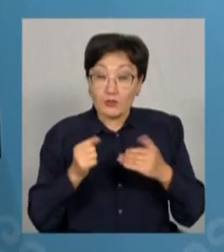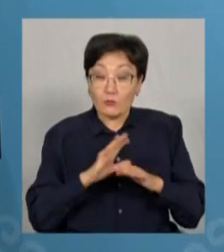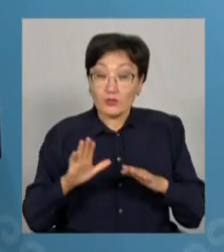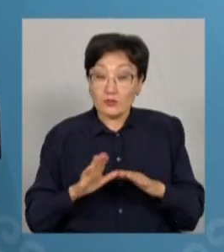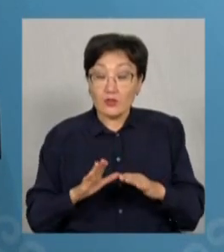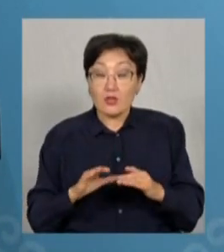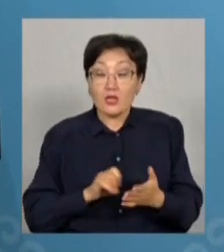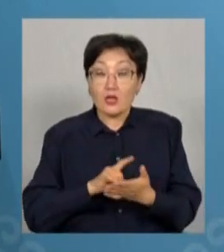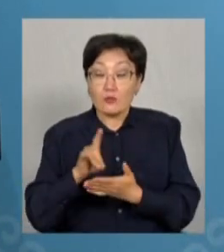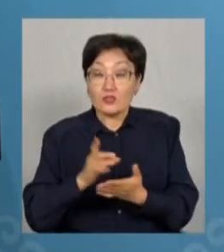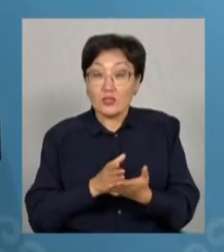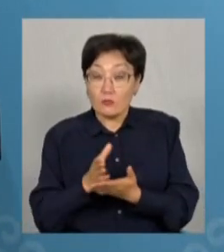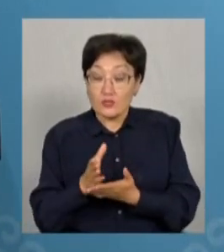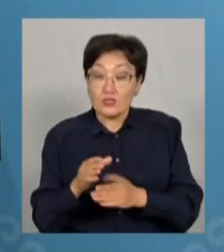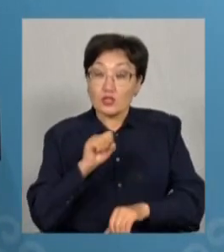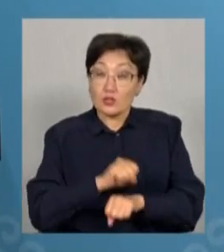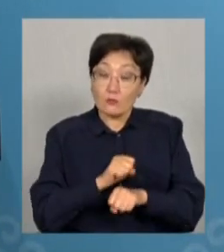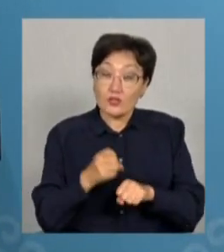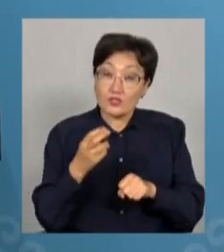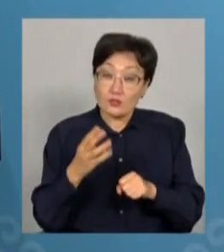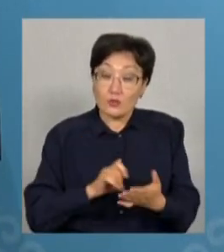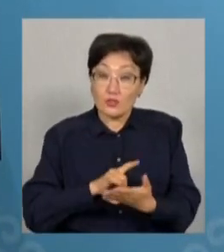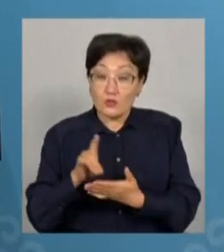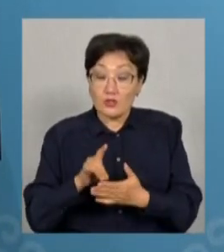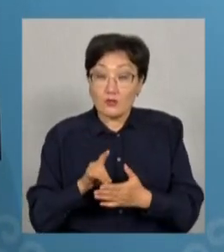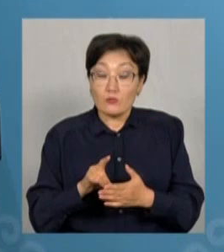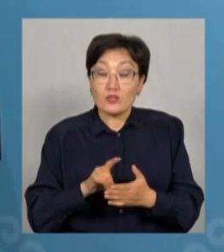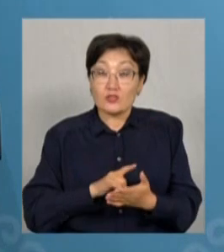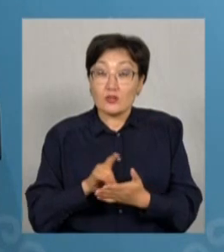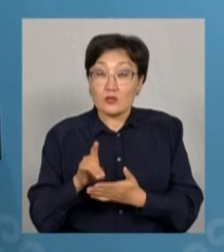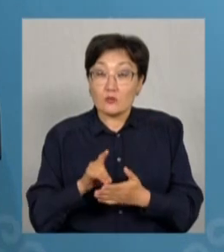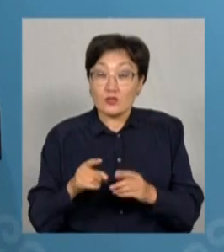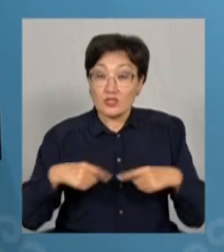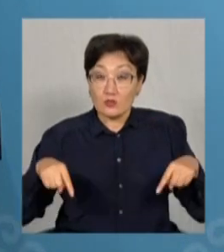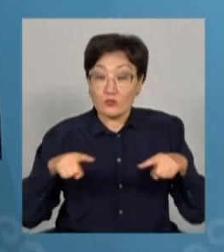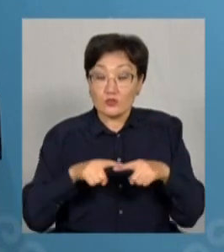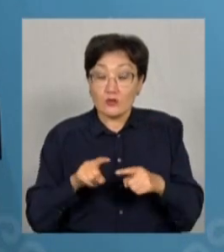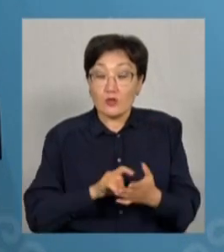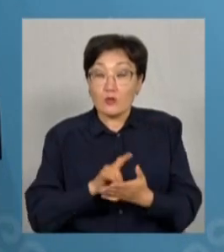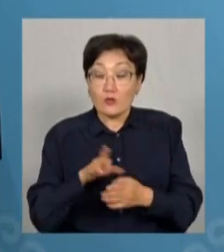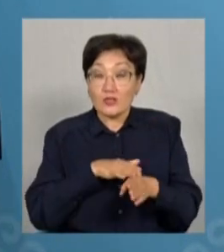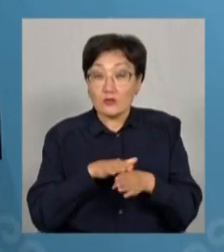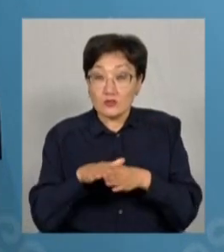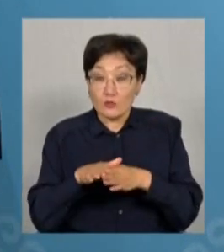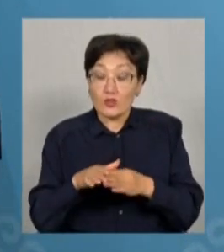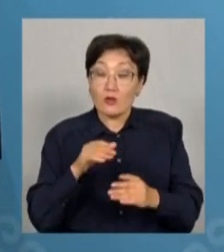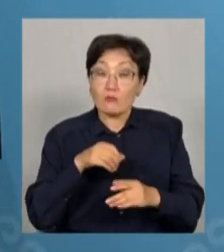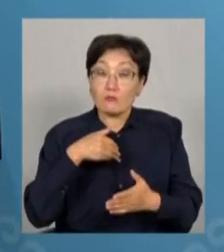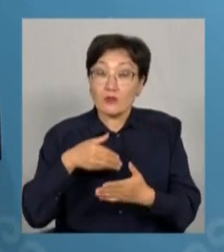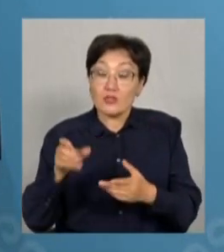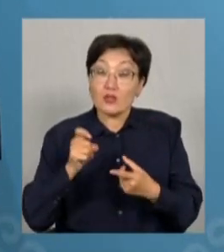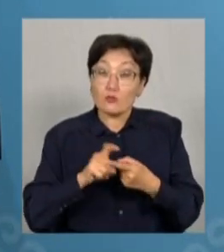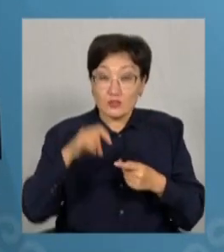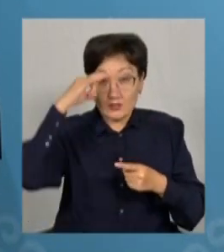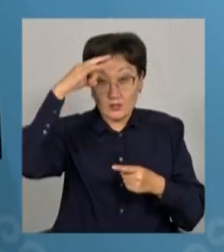Кейбір авиарейстердің тоқталуына және бірқатар авиатасымалдаушылардың Израильге рейстерді орындаудан бас тартуына байланысты